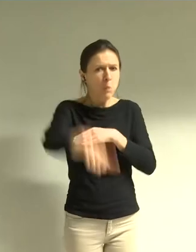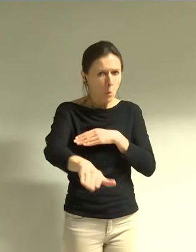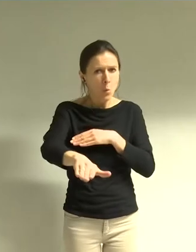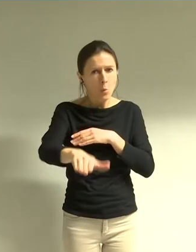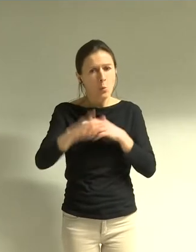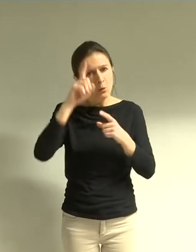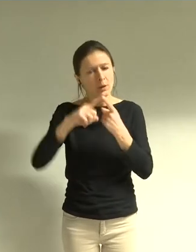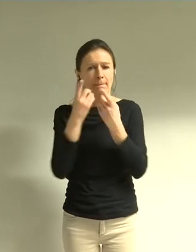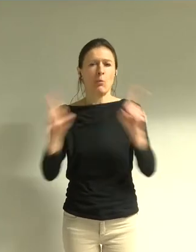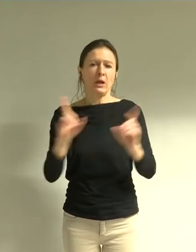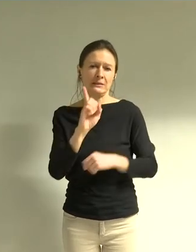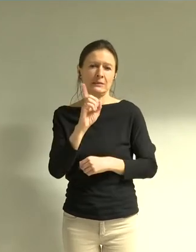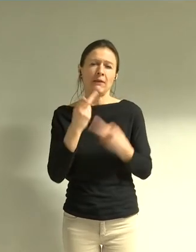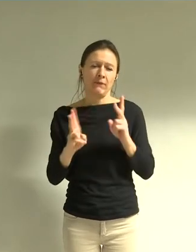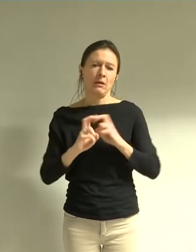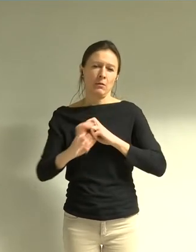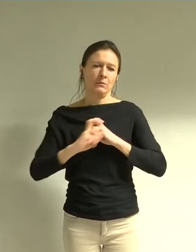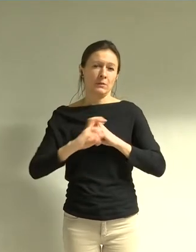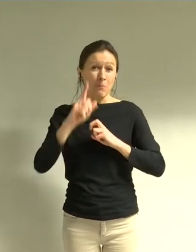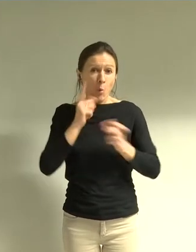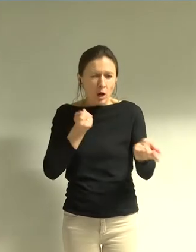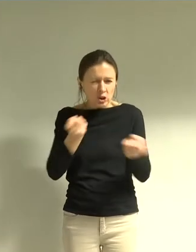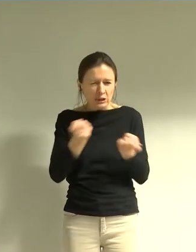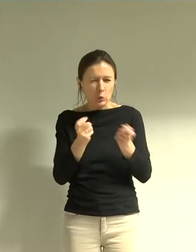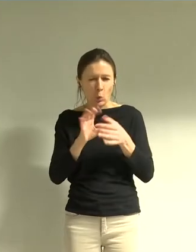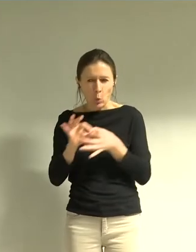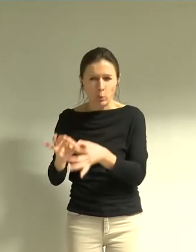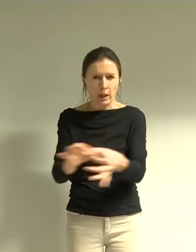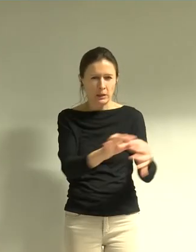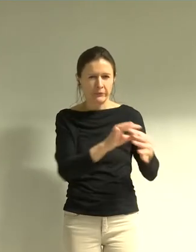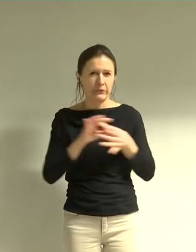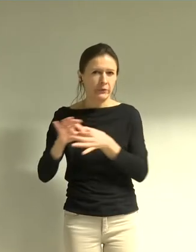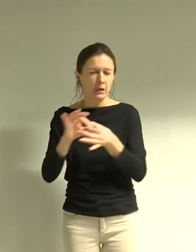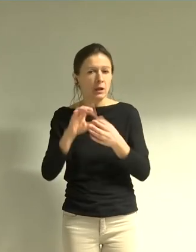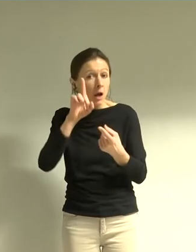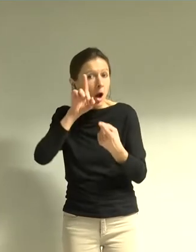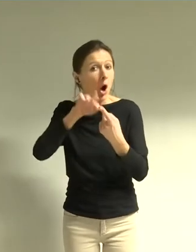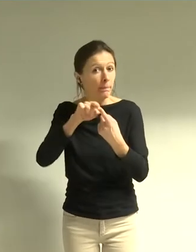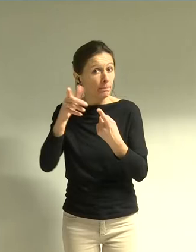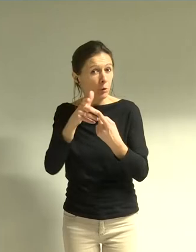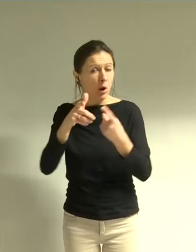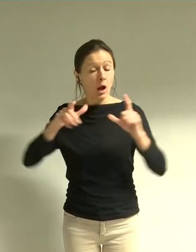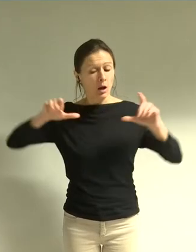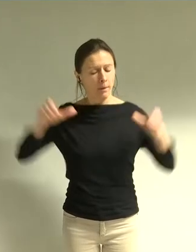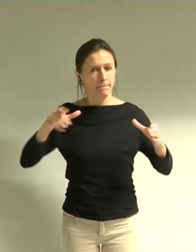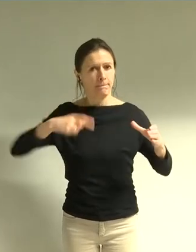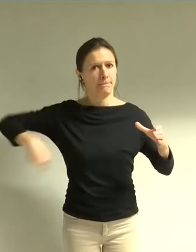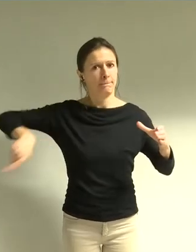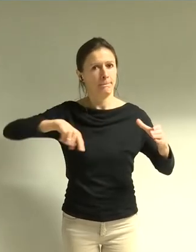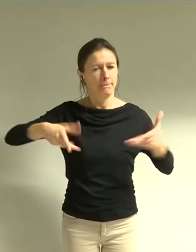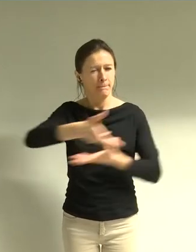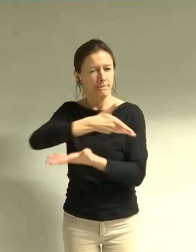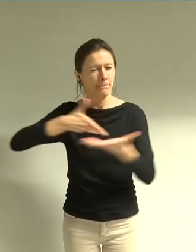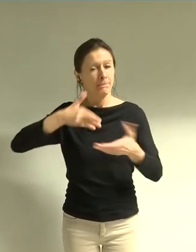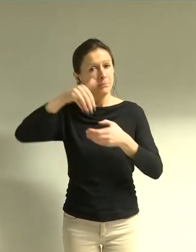en employant un mode de gestion coopératif qui place la création d'un commun au coeur de l'exercice quotidien d'une structure